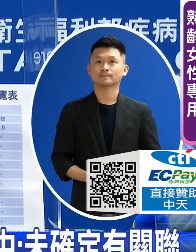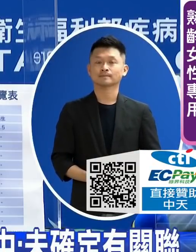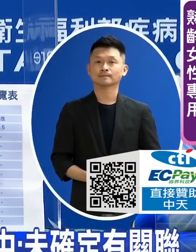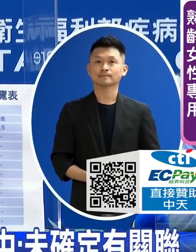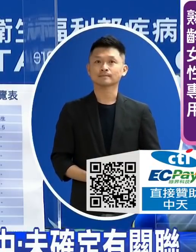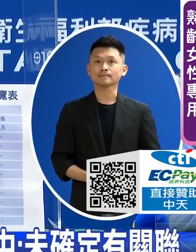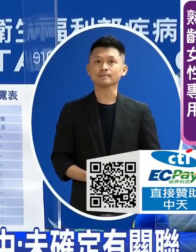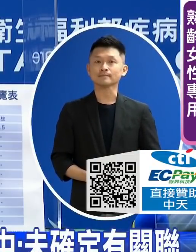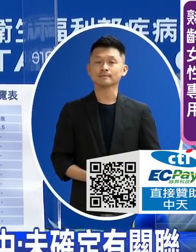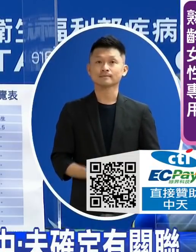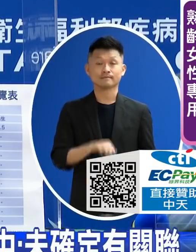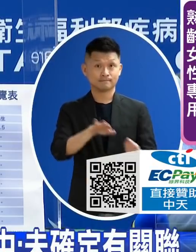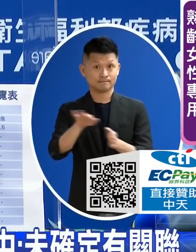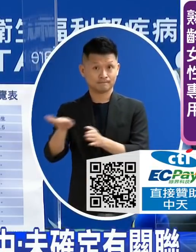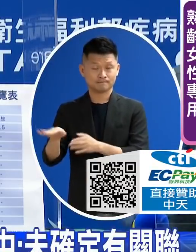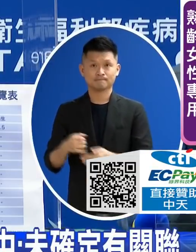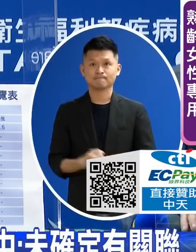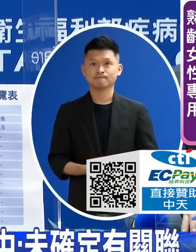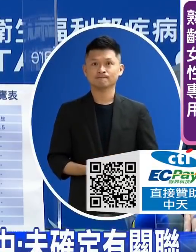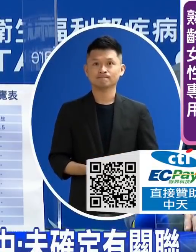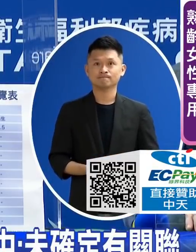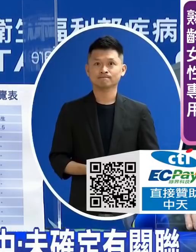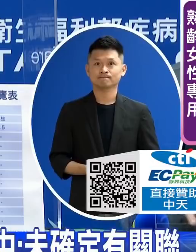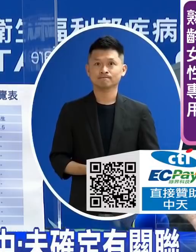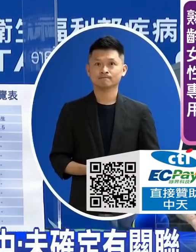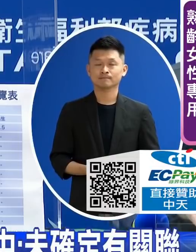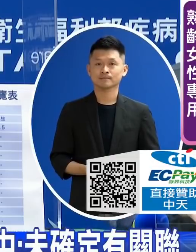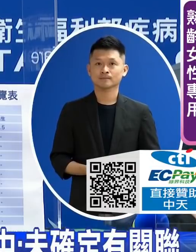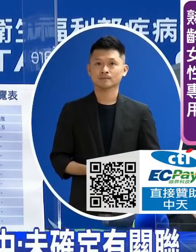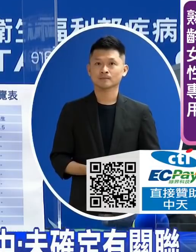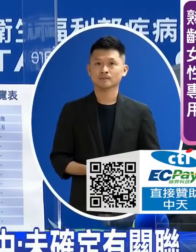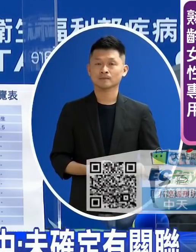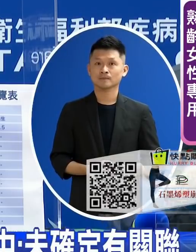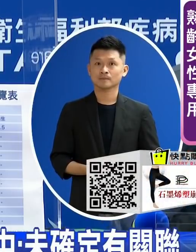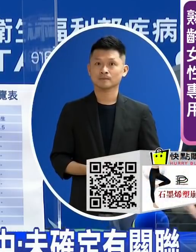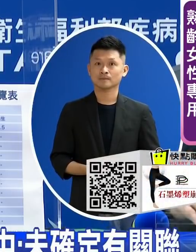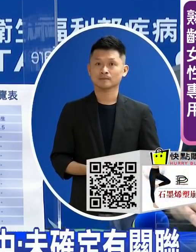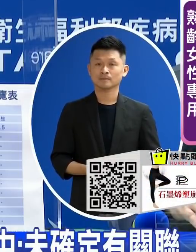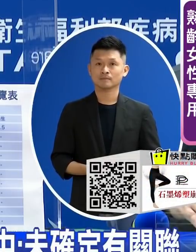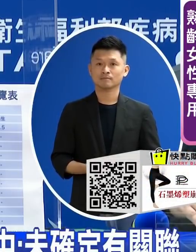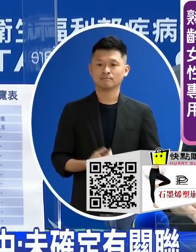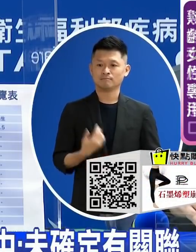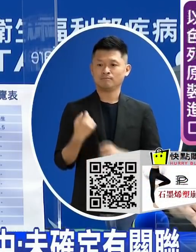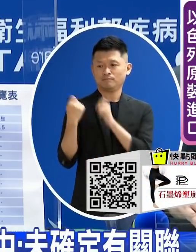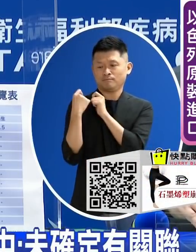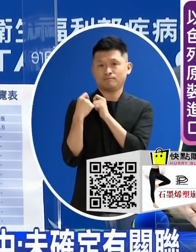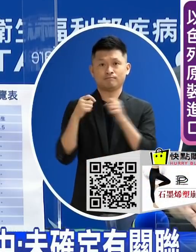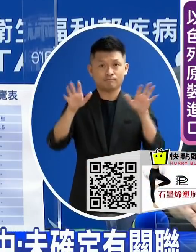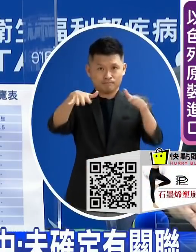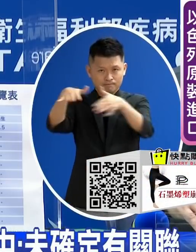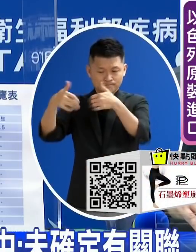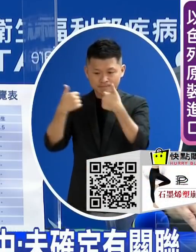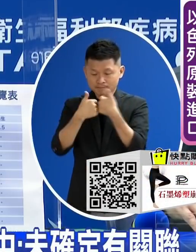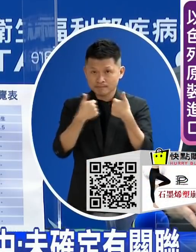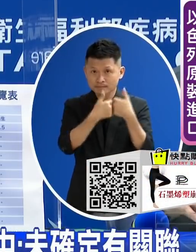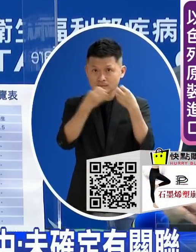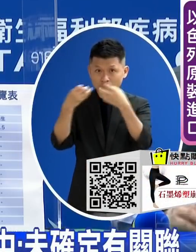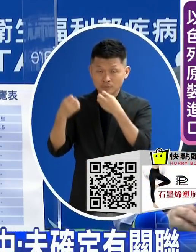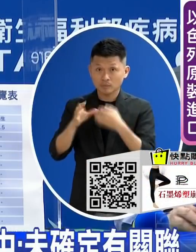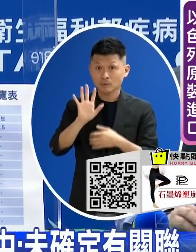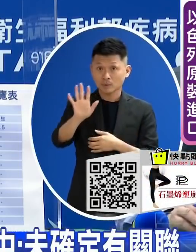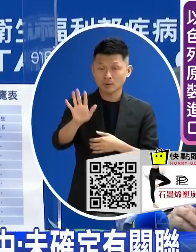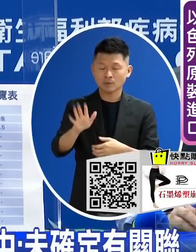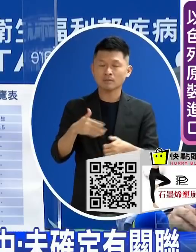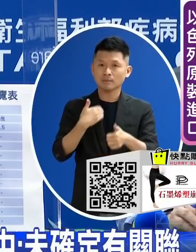那对于里面哈，那在我们在哈有开了就一个会议哈，那基本的一个哈提供大